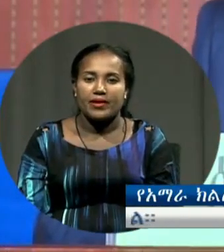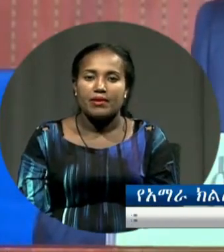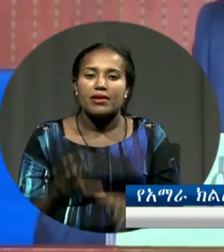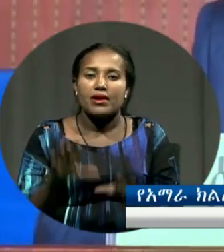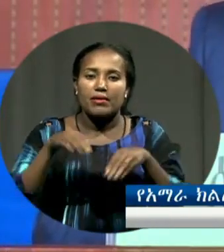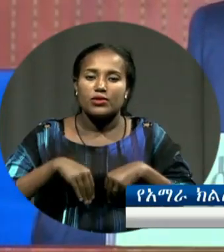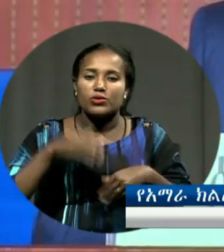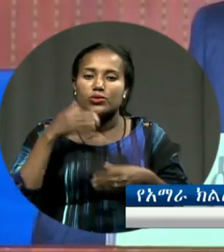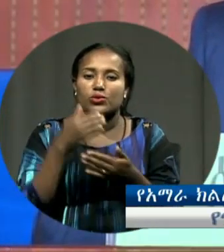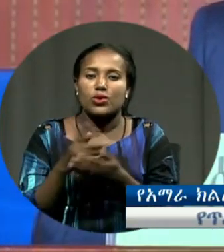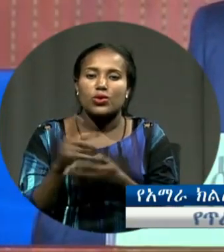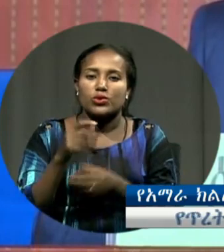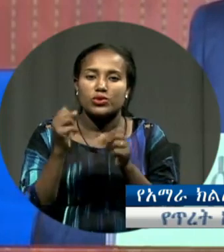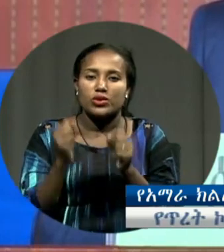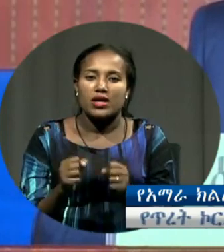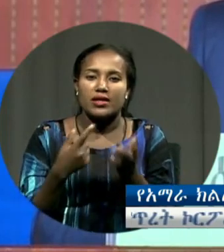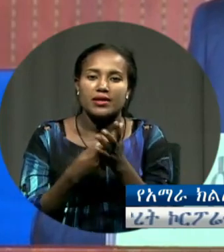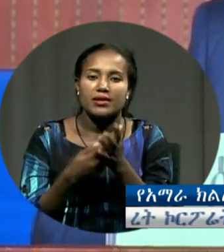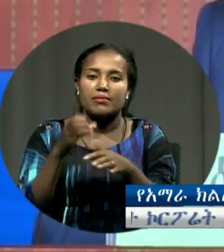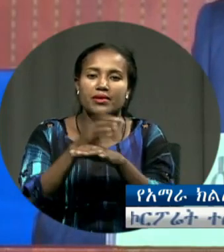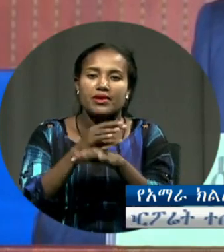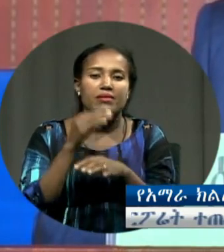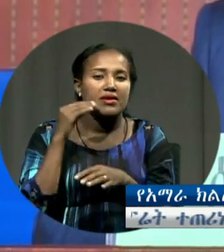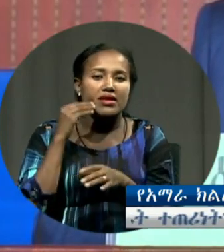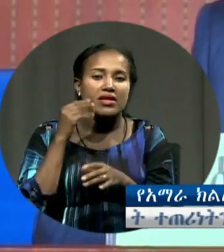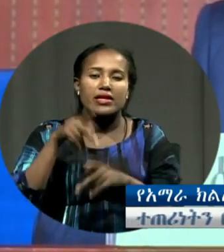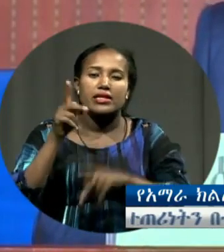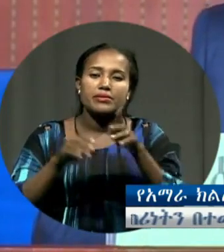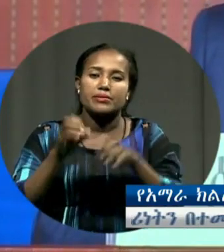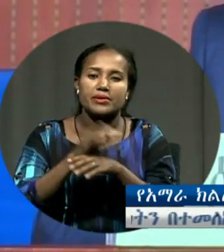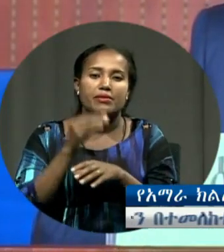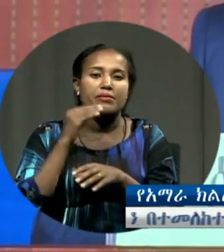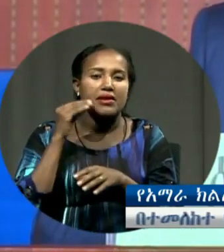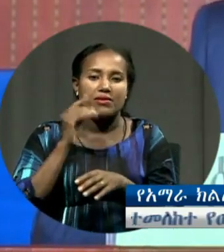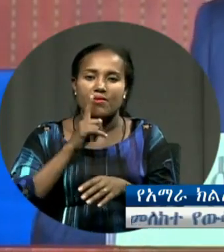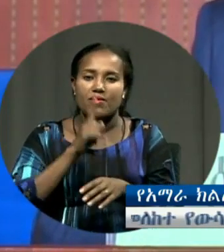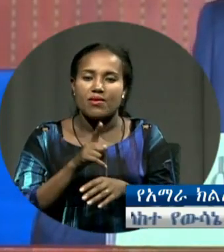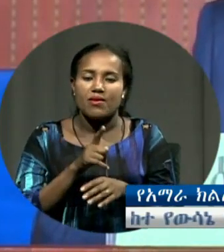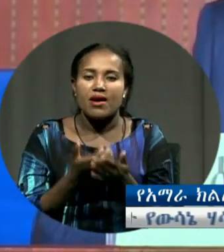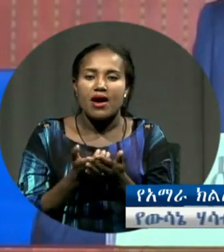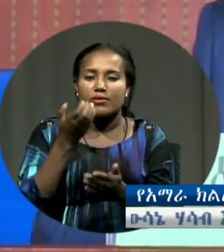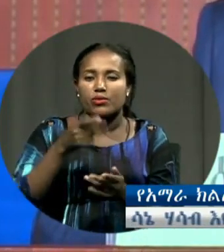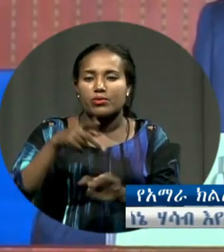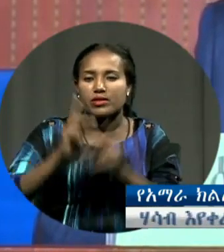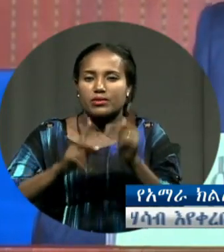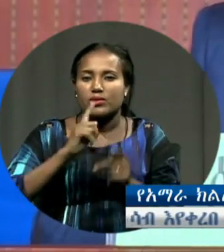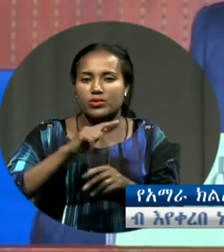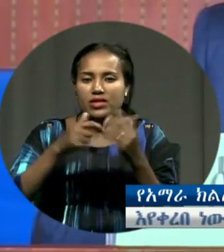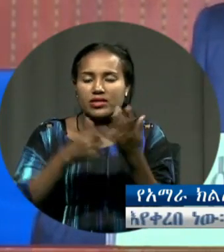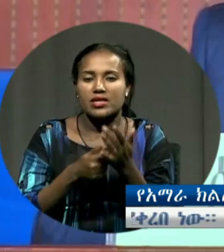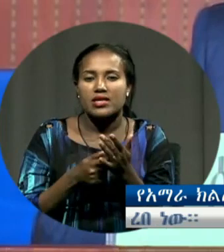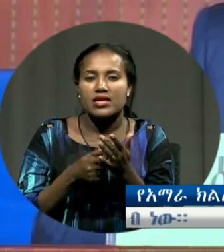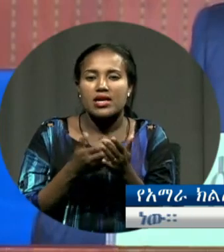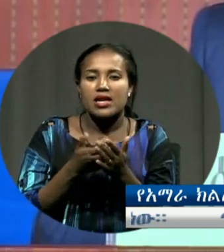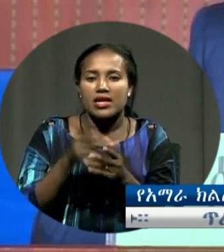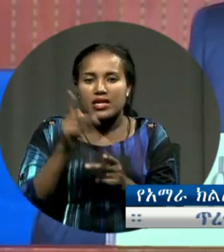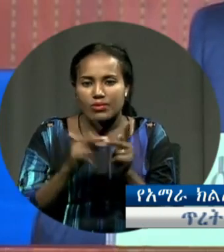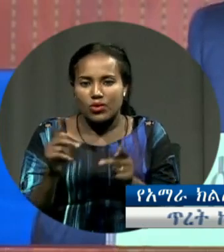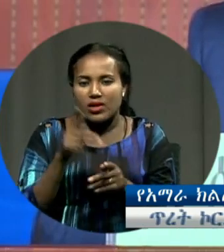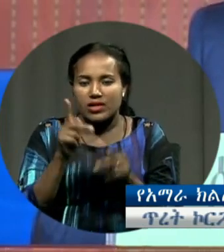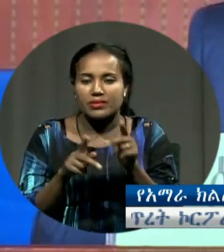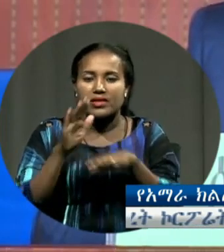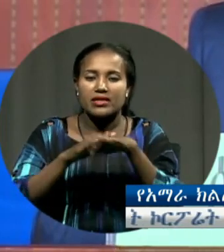መቀበላችን ጥሩ ሊሆን ይችላል። ይሄ ምክር ቤት የህዝብ ምክር ቤት ነው። ሀብቱም የህዝብ ነው። ስለዚህ የህዝብ የሆነውን ለህዝብ ተጠሪ